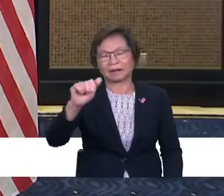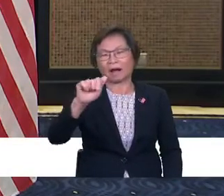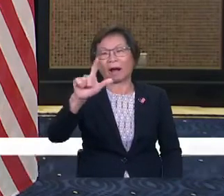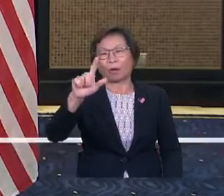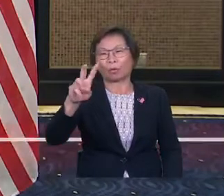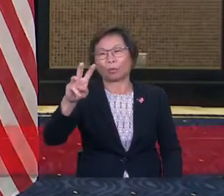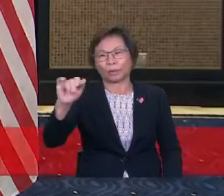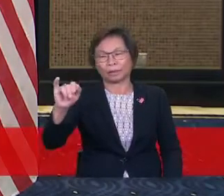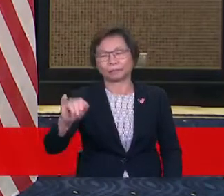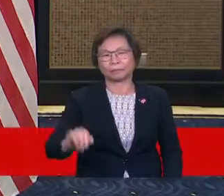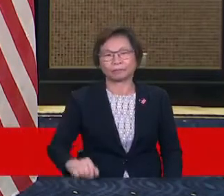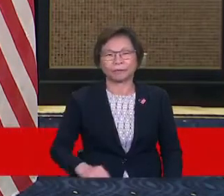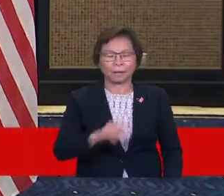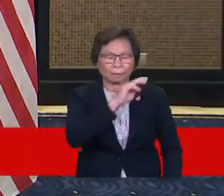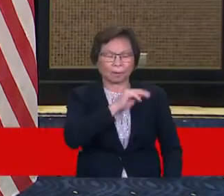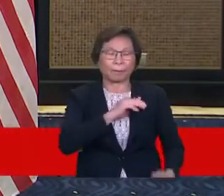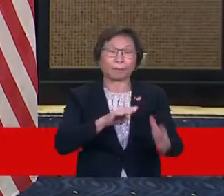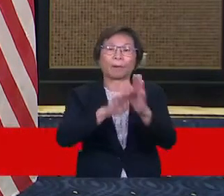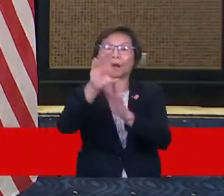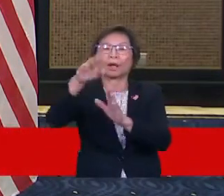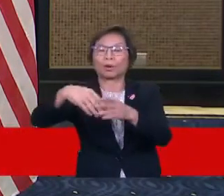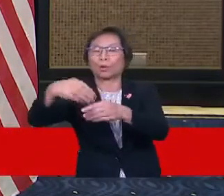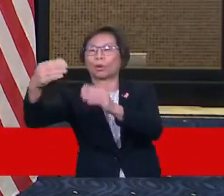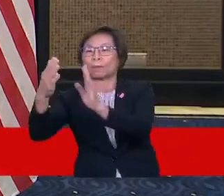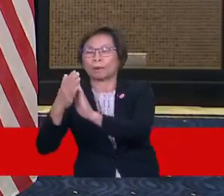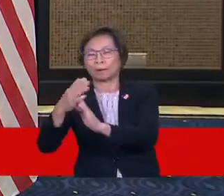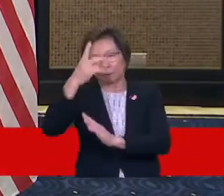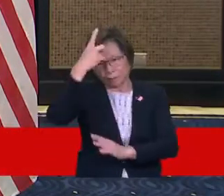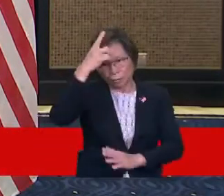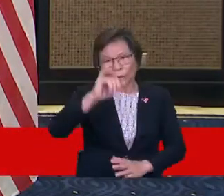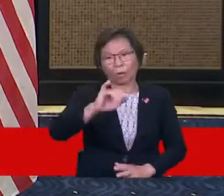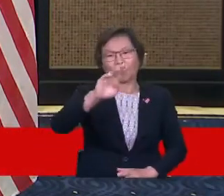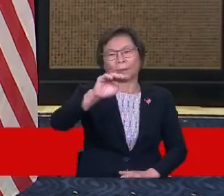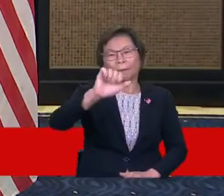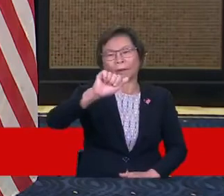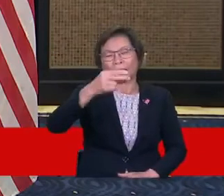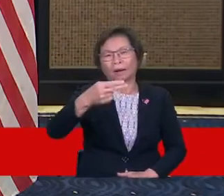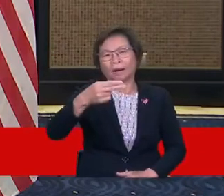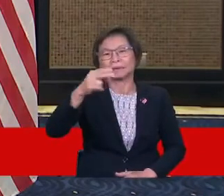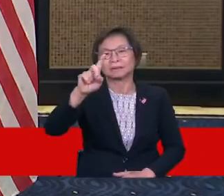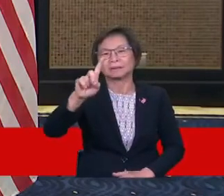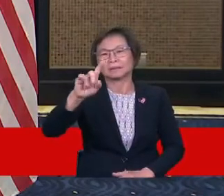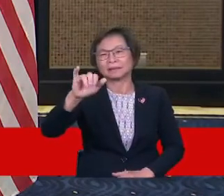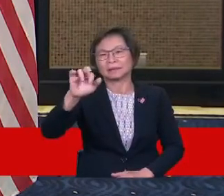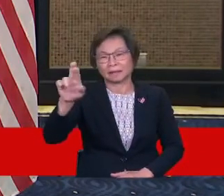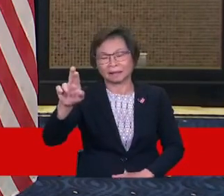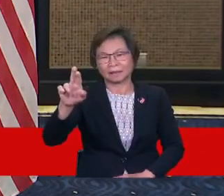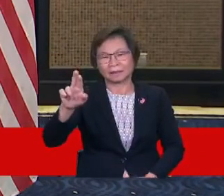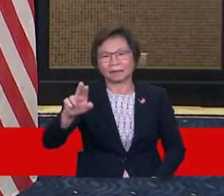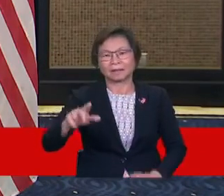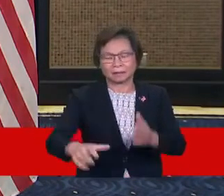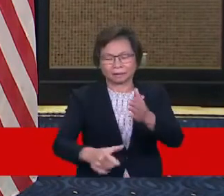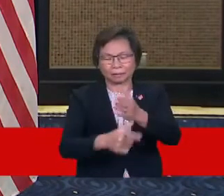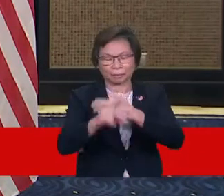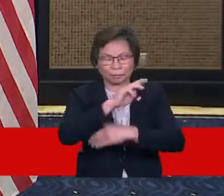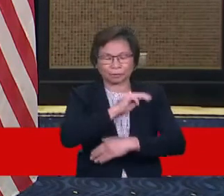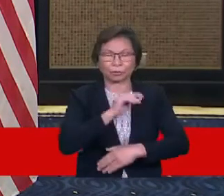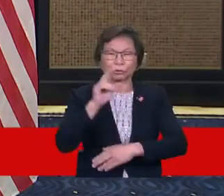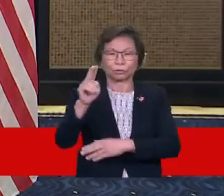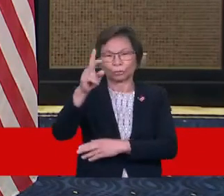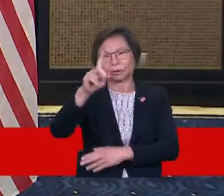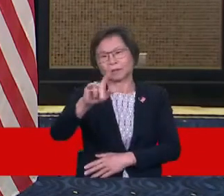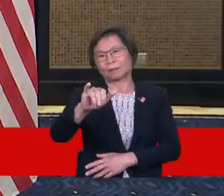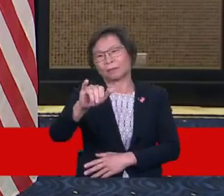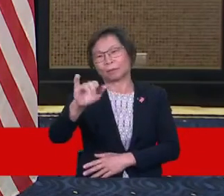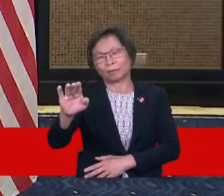menteri pembangunan 2 Banda yang hormat Dato Sri mohd Najib bin Khalid timbalan menteri Duo yang hormat